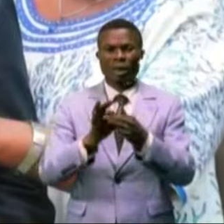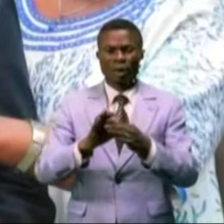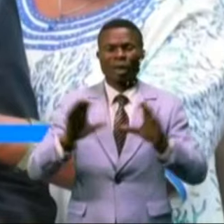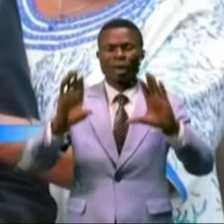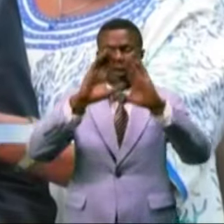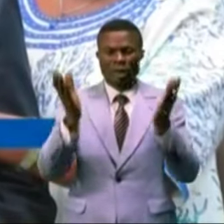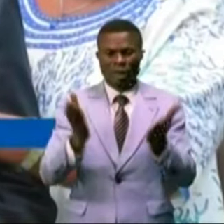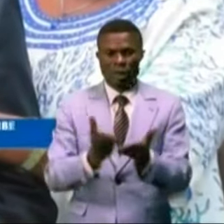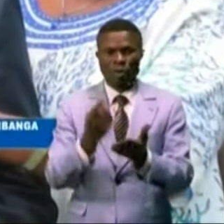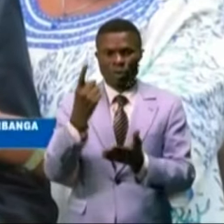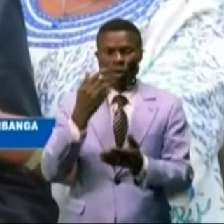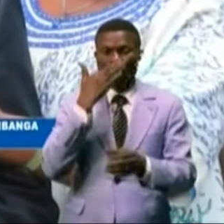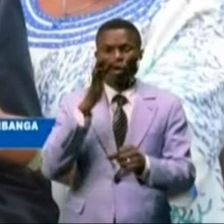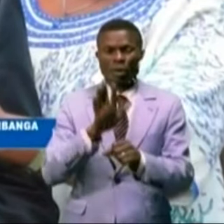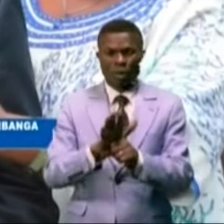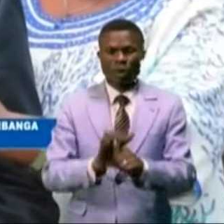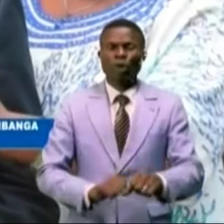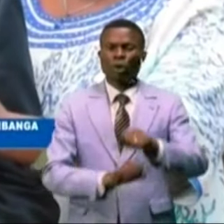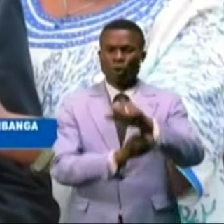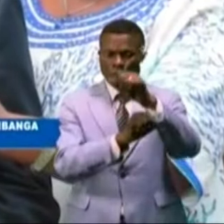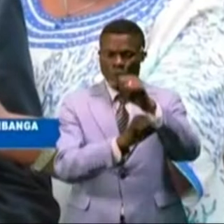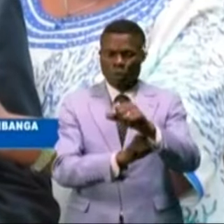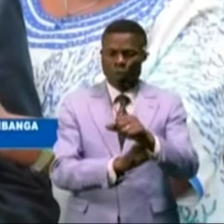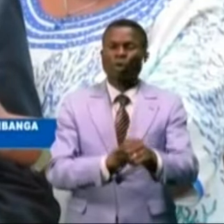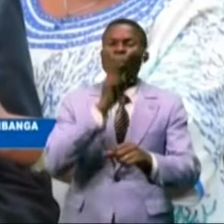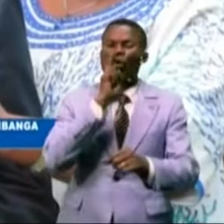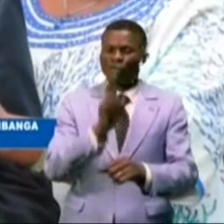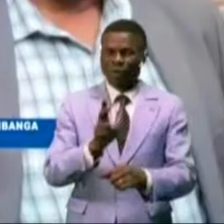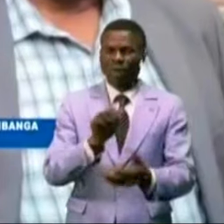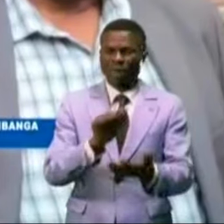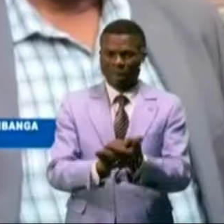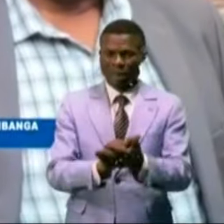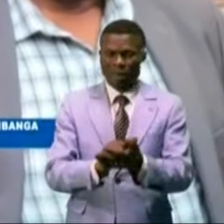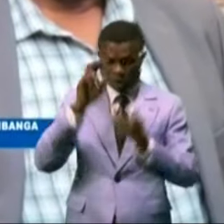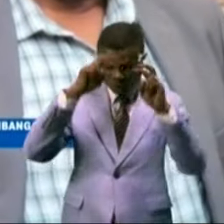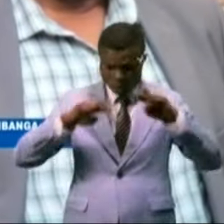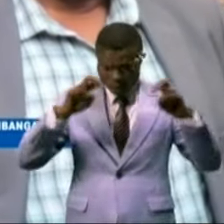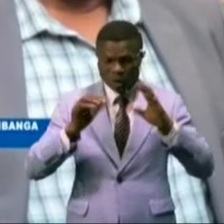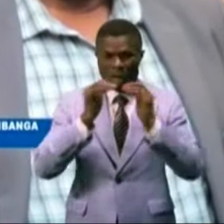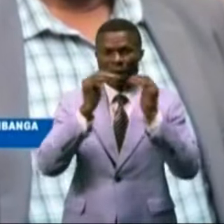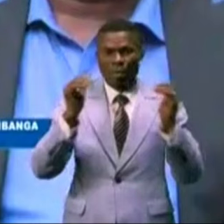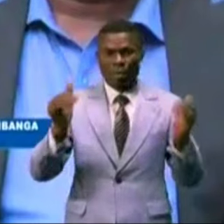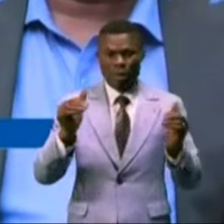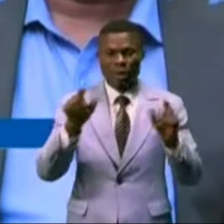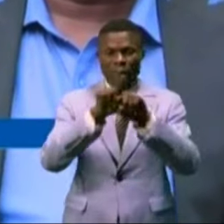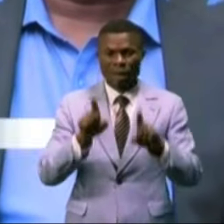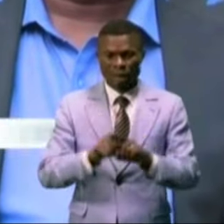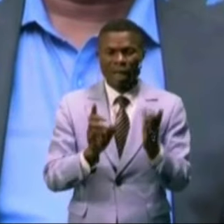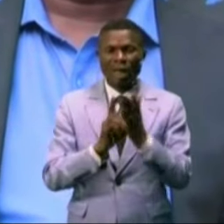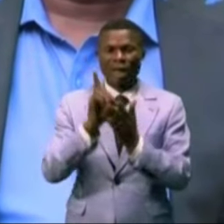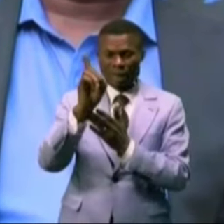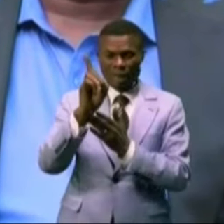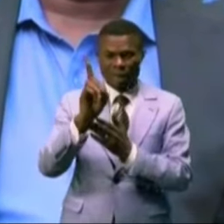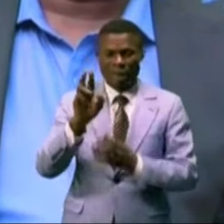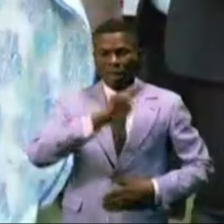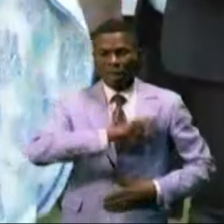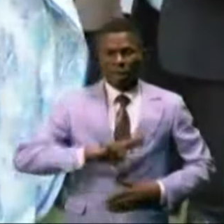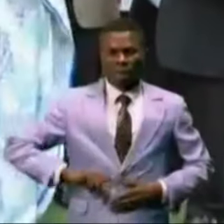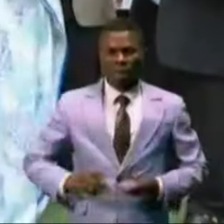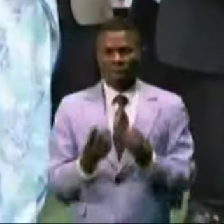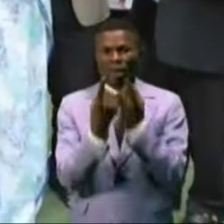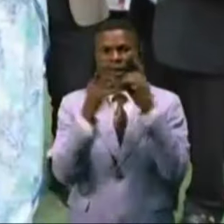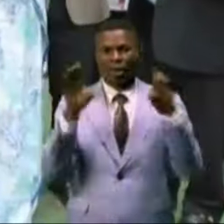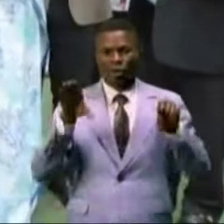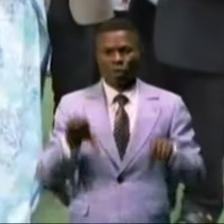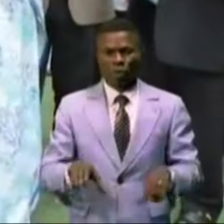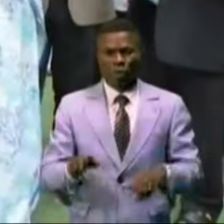communautés et rassure le soutien de l'intercommunauté dans la recherche de la paix et du développement de la République démocratique